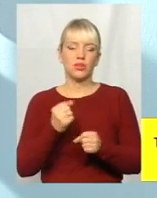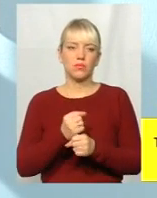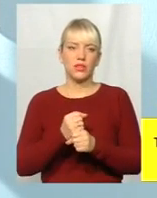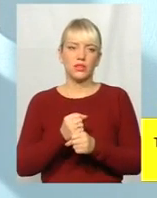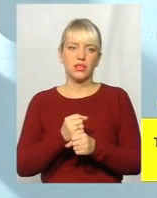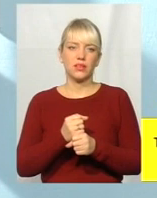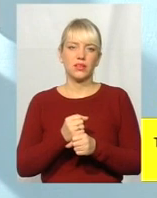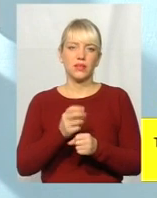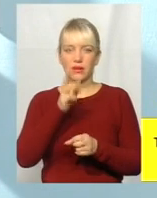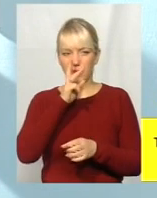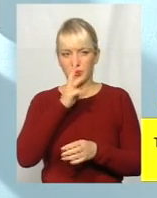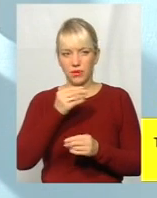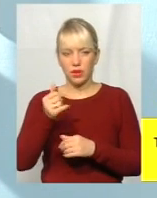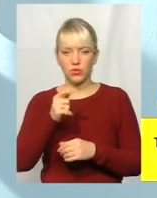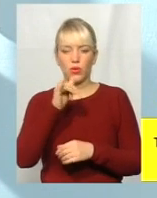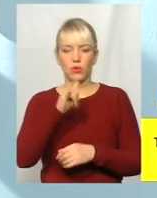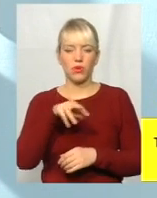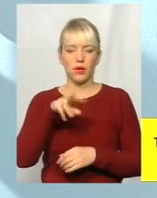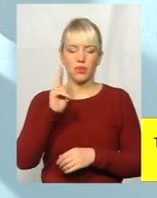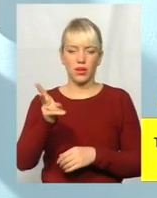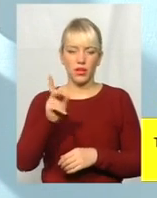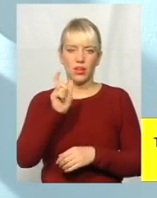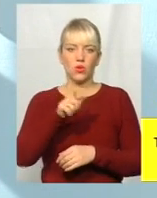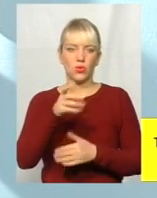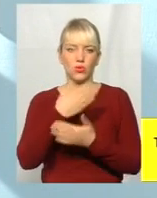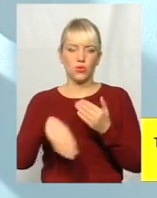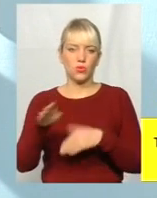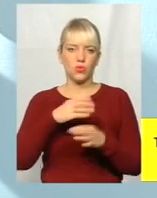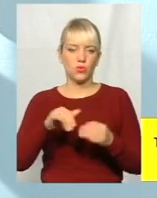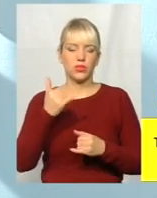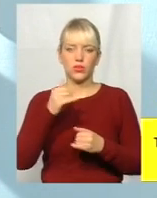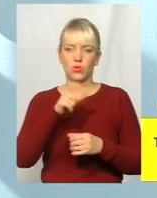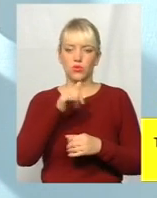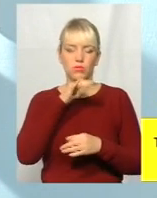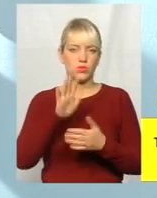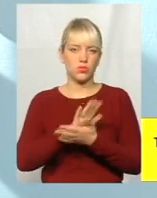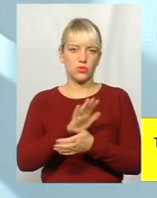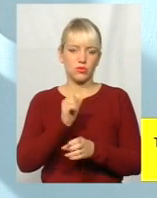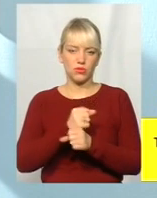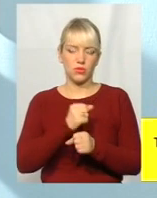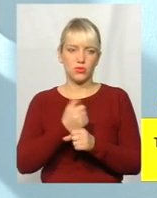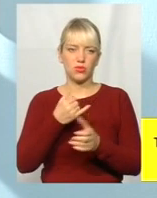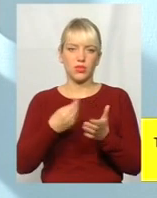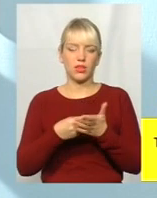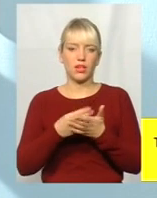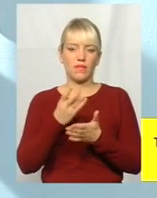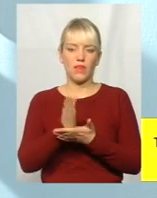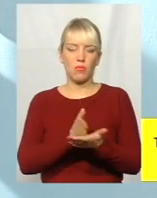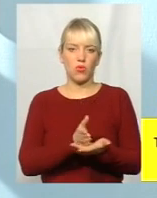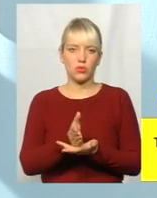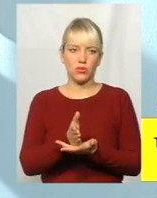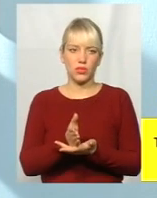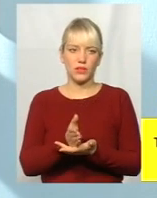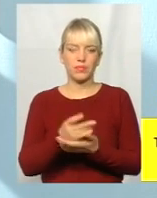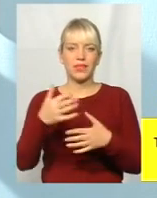люди. Вони не можуть працювати безкоштовно. На сьогодні в тарифі на послуги, десь, будемо говорити так, з